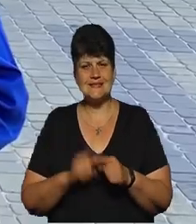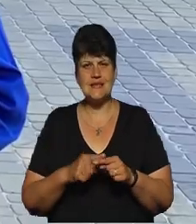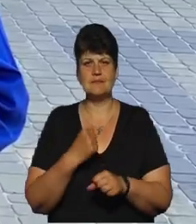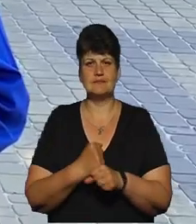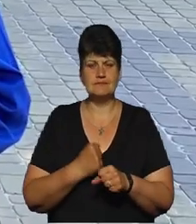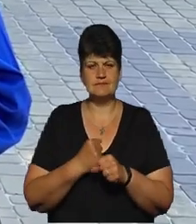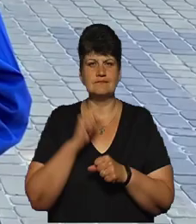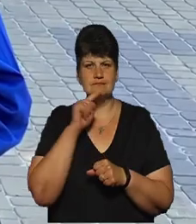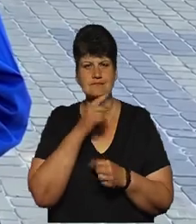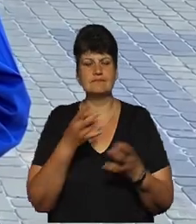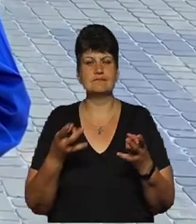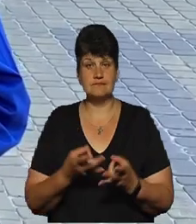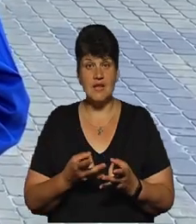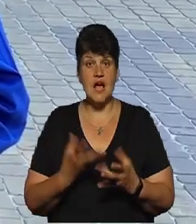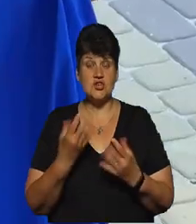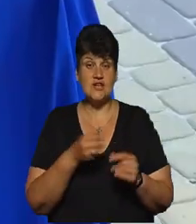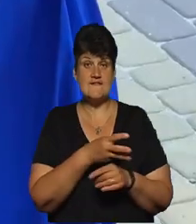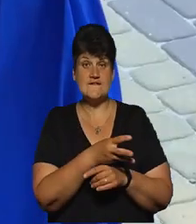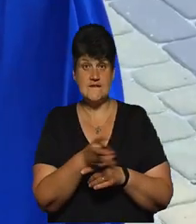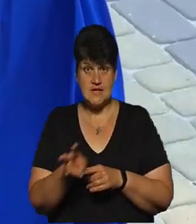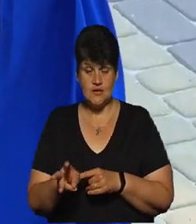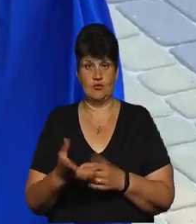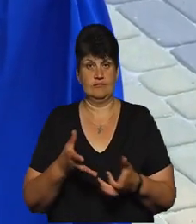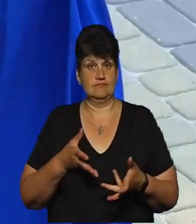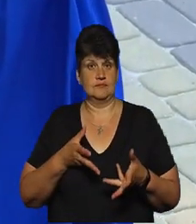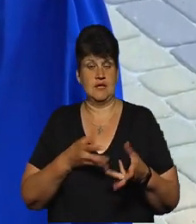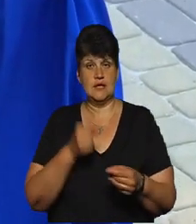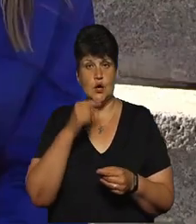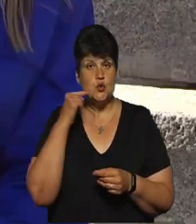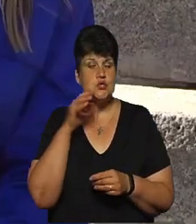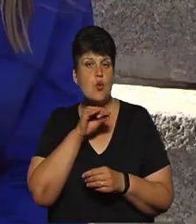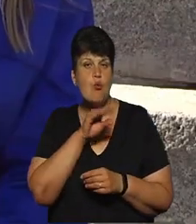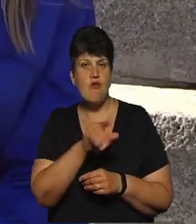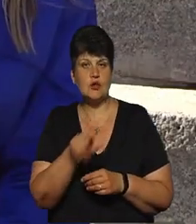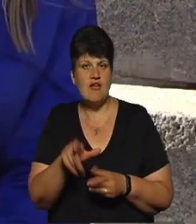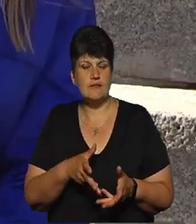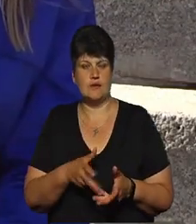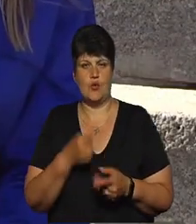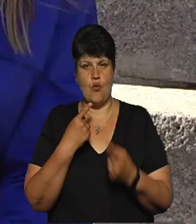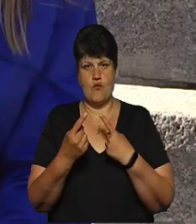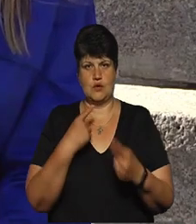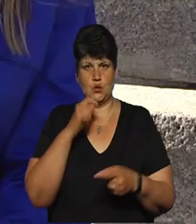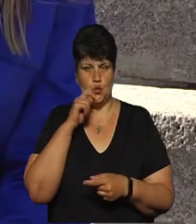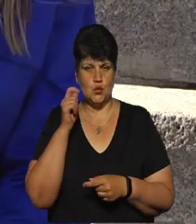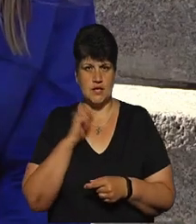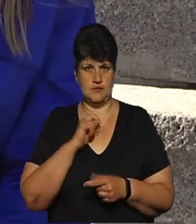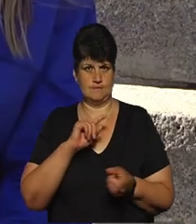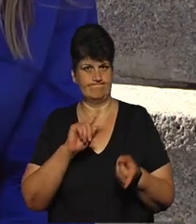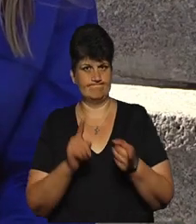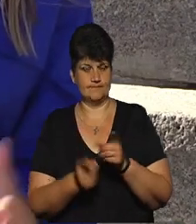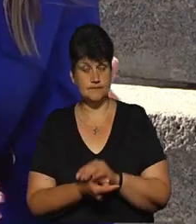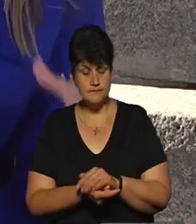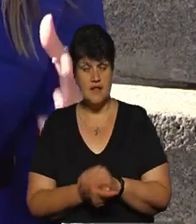А ще, каже Оля, їхні відео мотивують російськомовних людей розмовляти українською. Нам зараз багато підписників пишуть, що